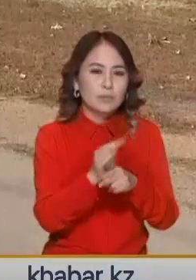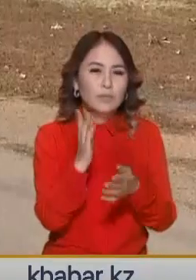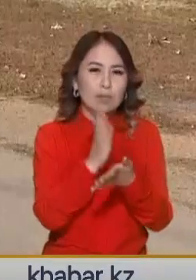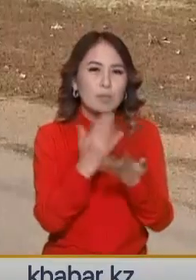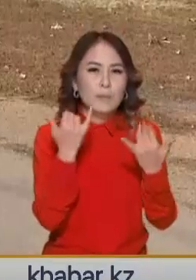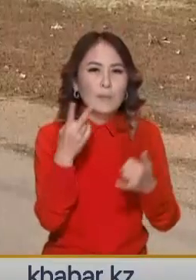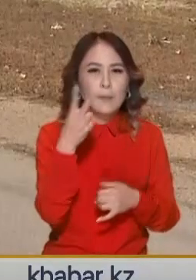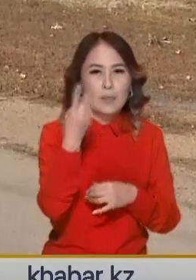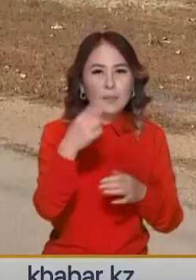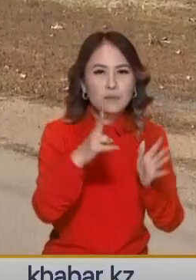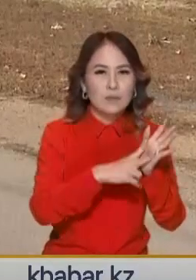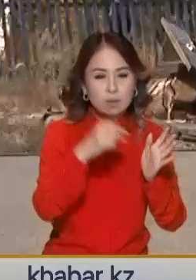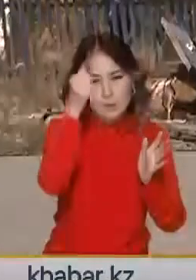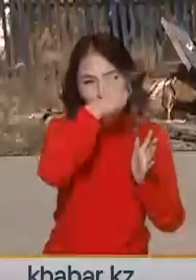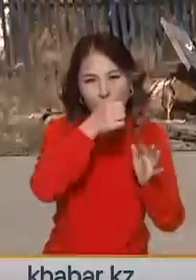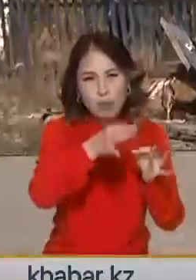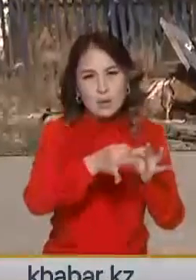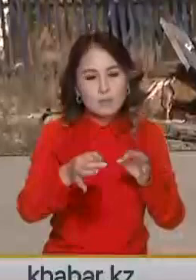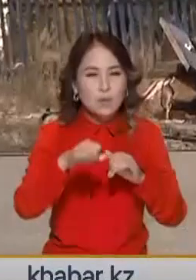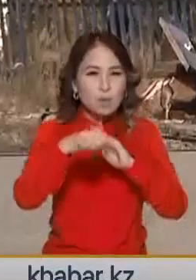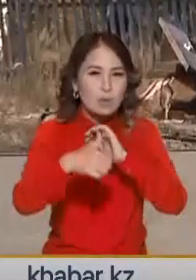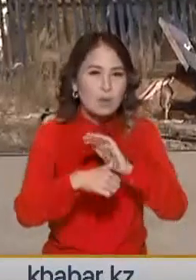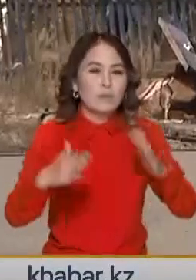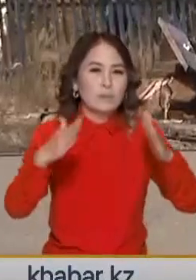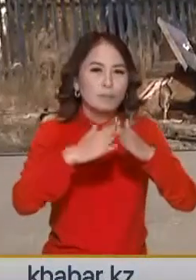Жалпы 2027 жылға дейін аймақта 16 мәдениет үйі